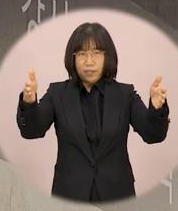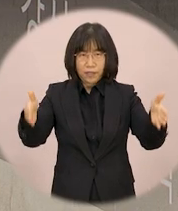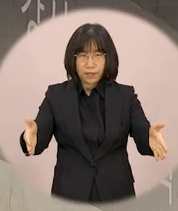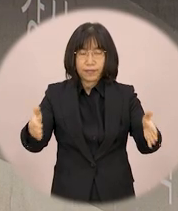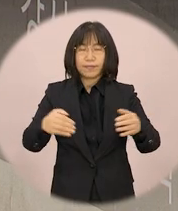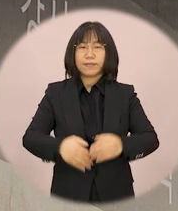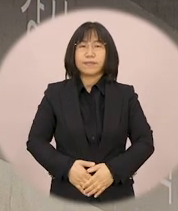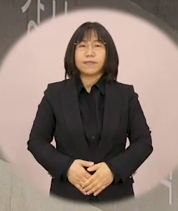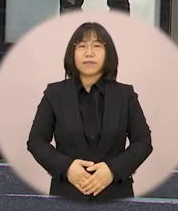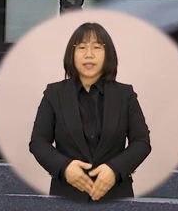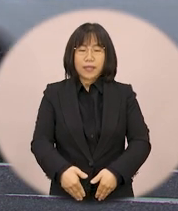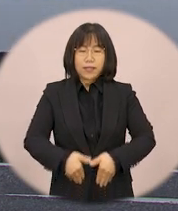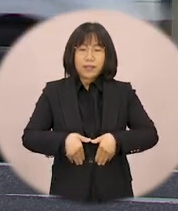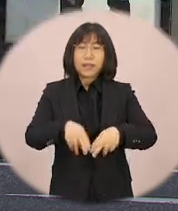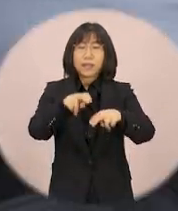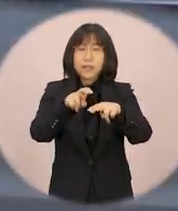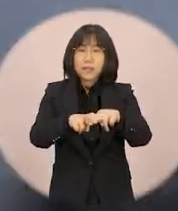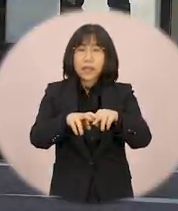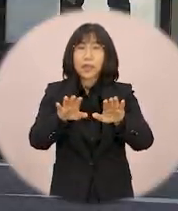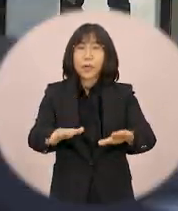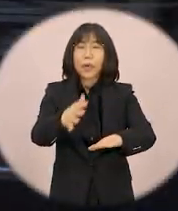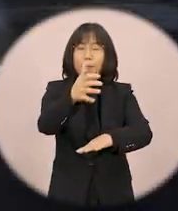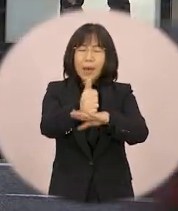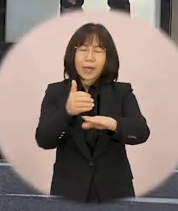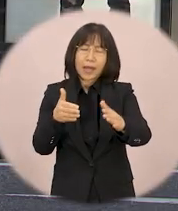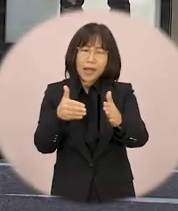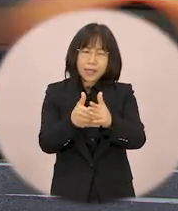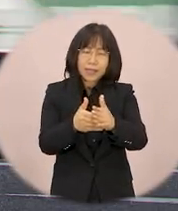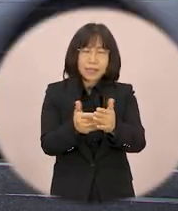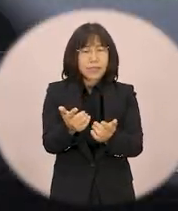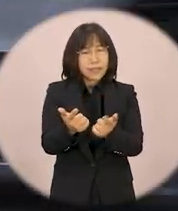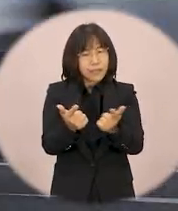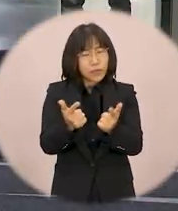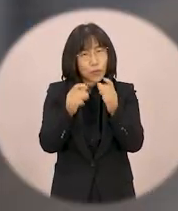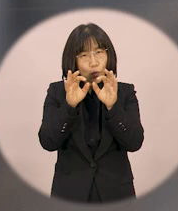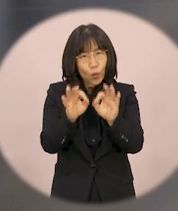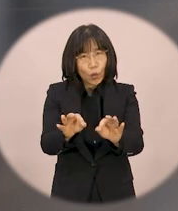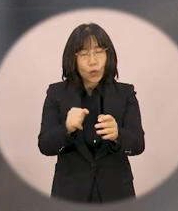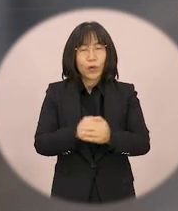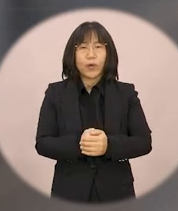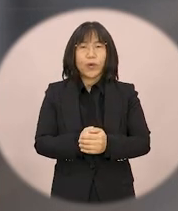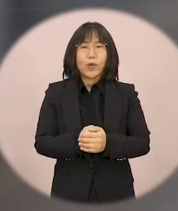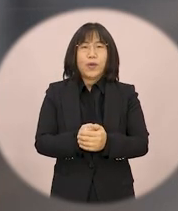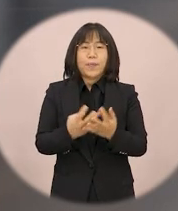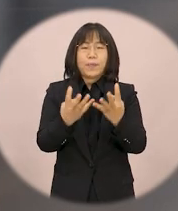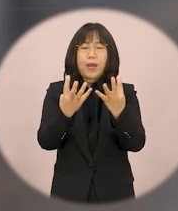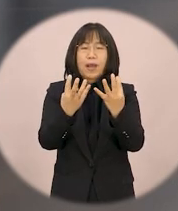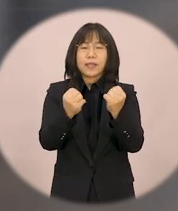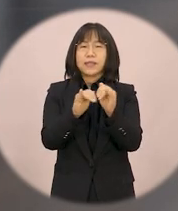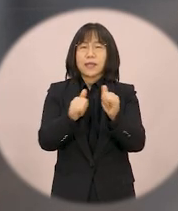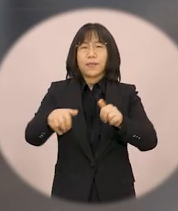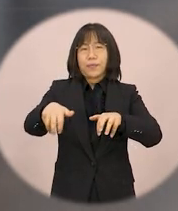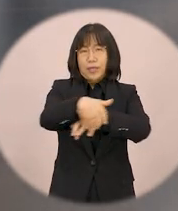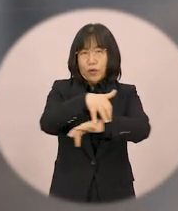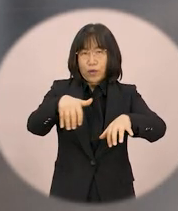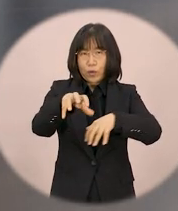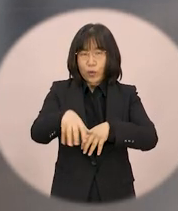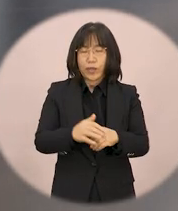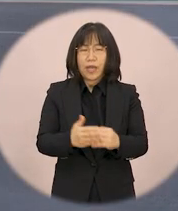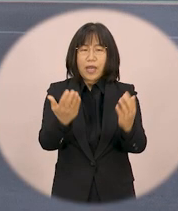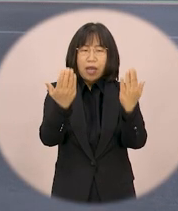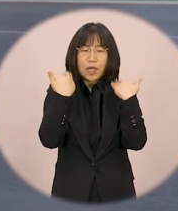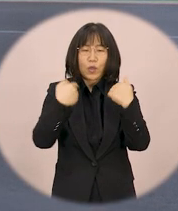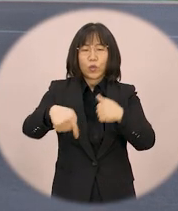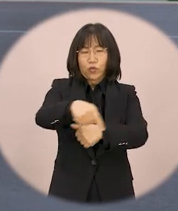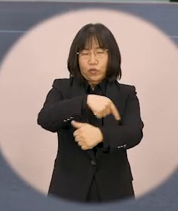운영 됩니다 강서구는 5년 의자를 이달 말까지 시범 운영한 뒤 환승 인구가 많은 정류장